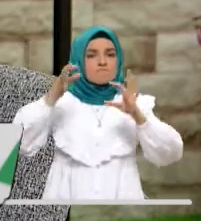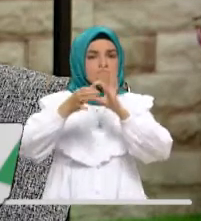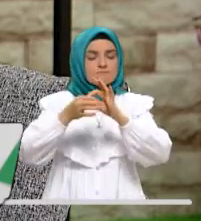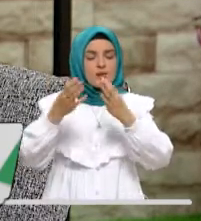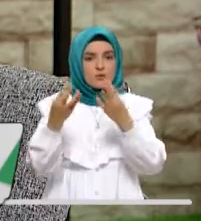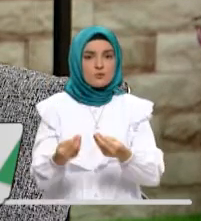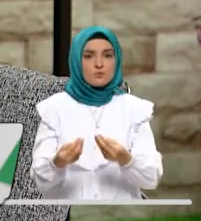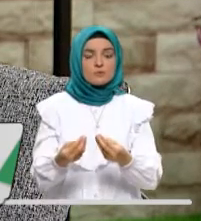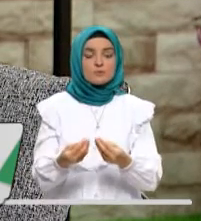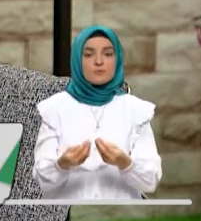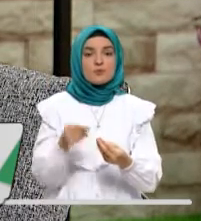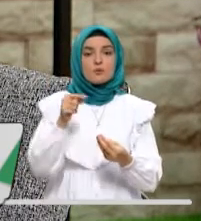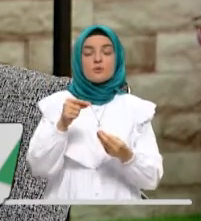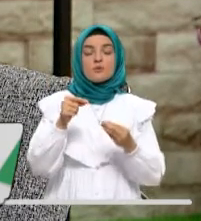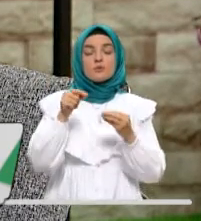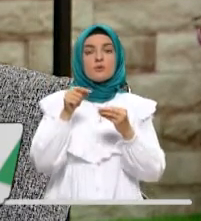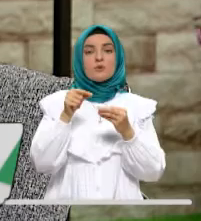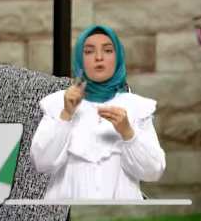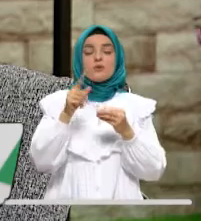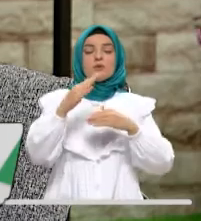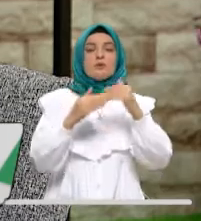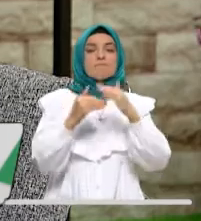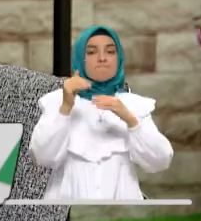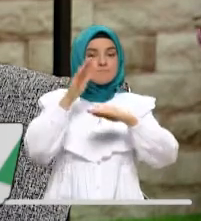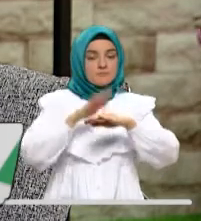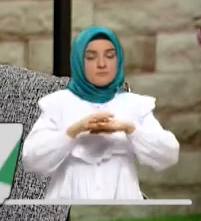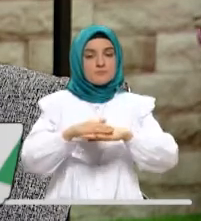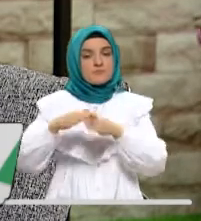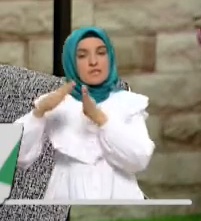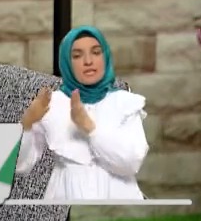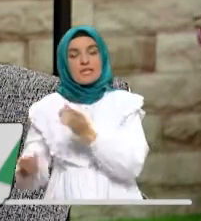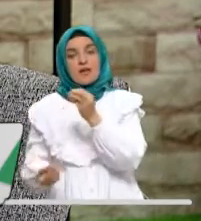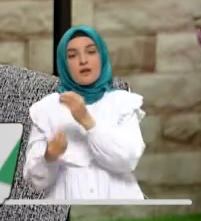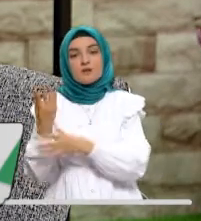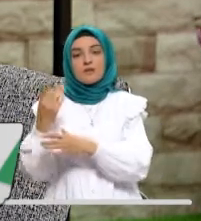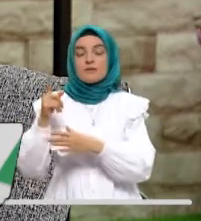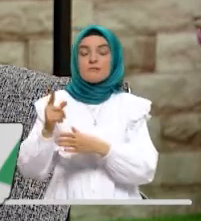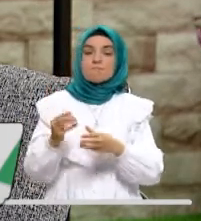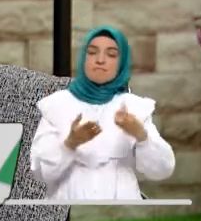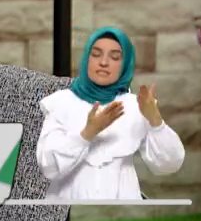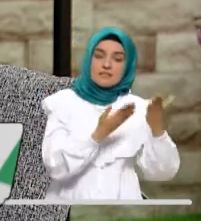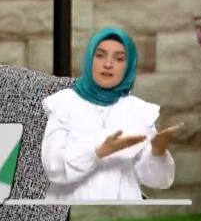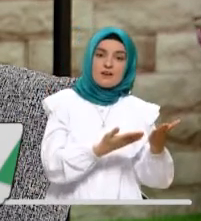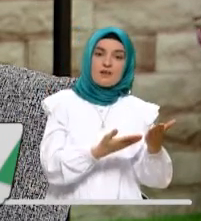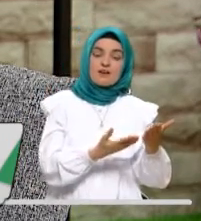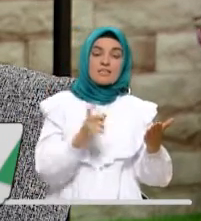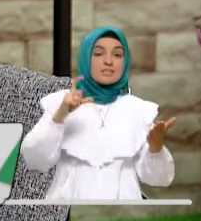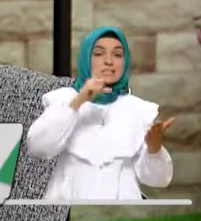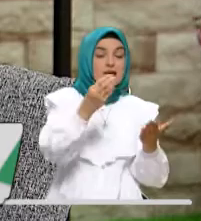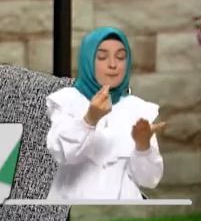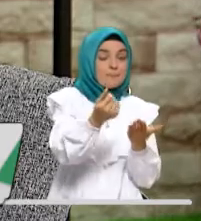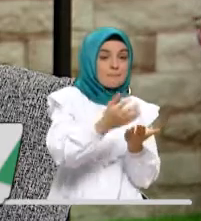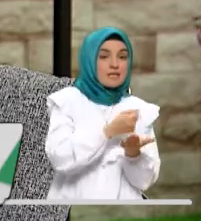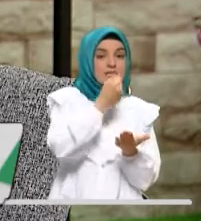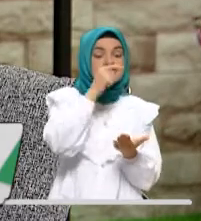suretiyle aslında şudur. Hani bir şey inşa edersiniz, bir taraf üretir. Bir taraftan da aylık gelir gelir, onlar